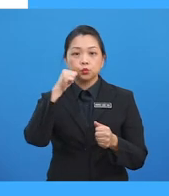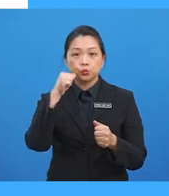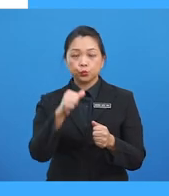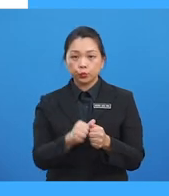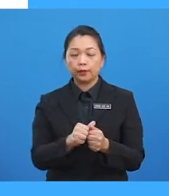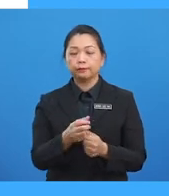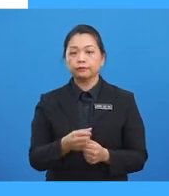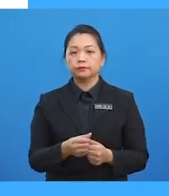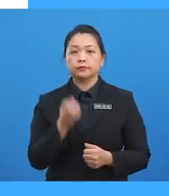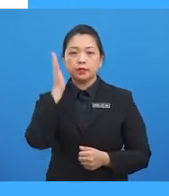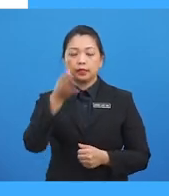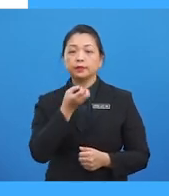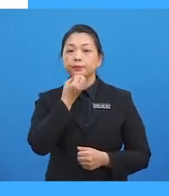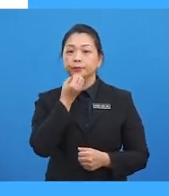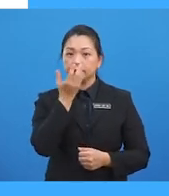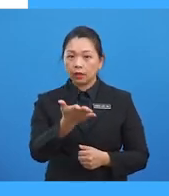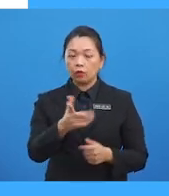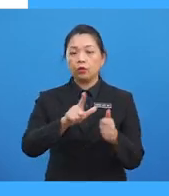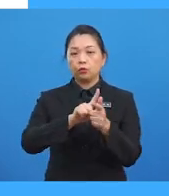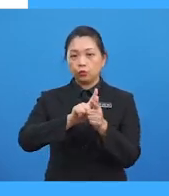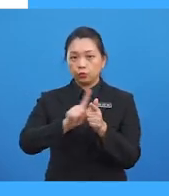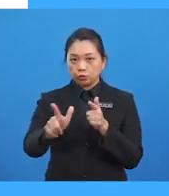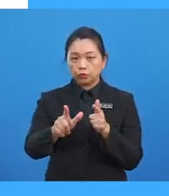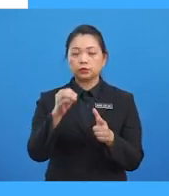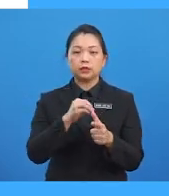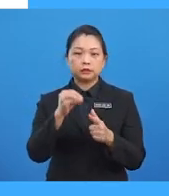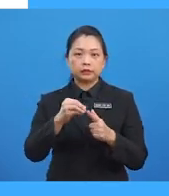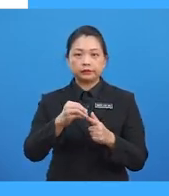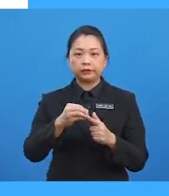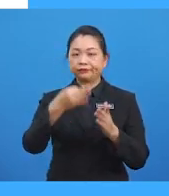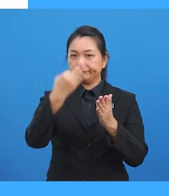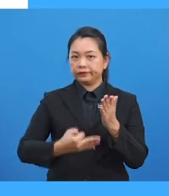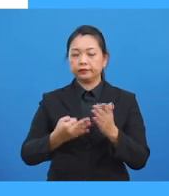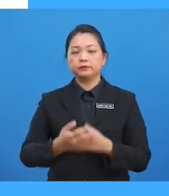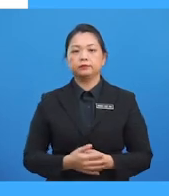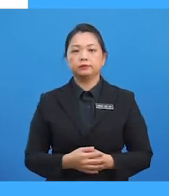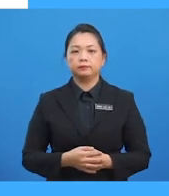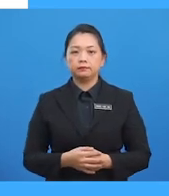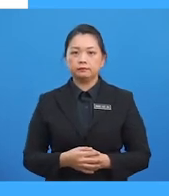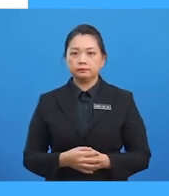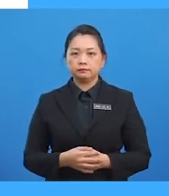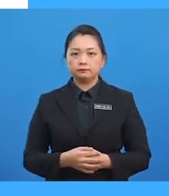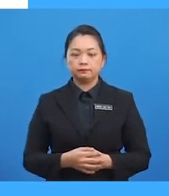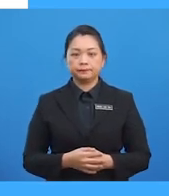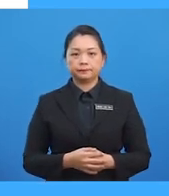makluman kepada pereka cipta untuk kelulusan permohonan reka bentuk susun atur lita bersepadu.